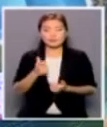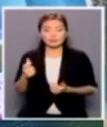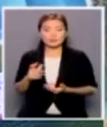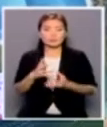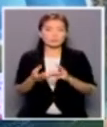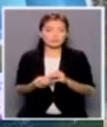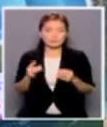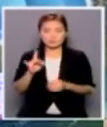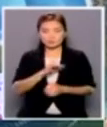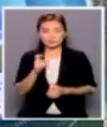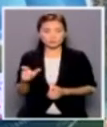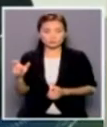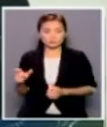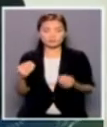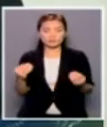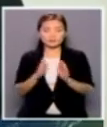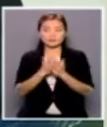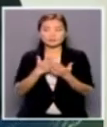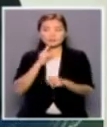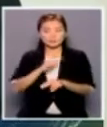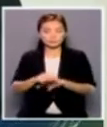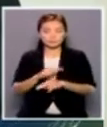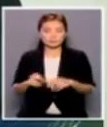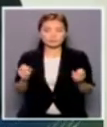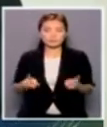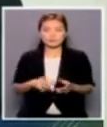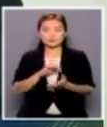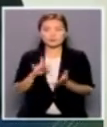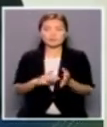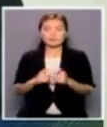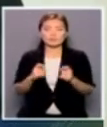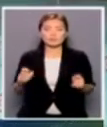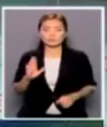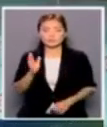жоқ. Осы ретте дін жанашырлары қасиетті кітапты үйрететін арнайы орталық ашуды көздеуде.